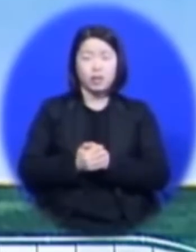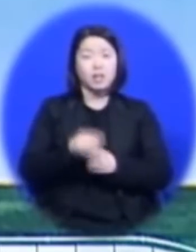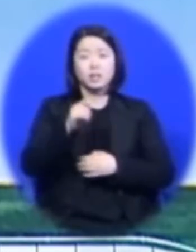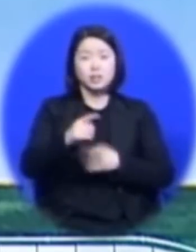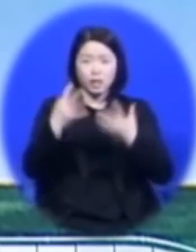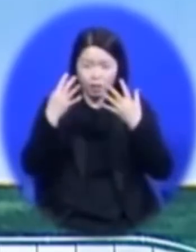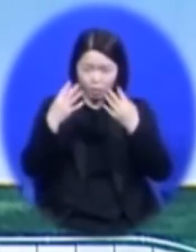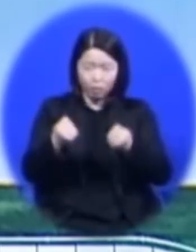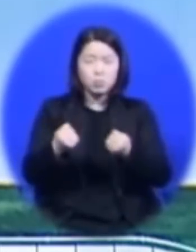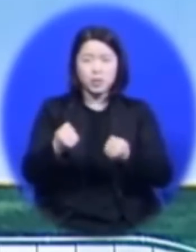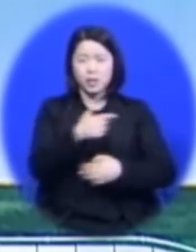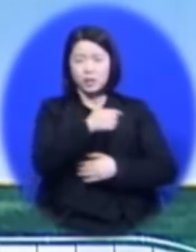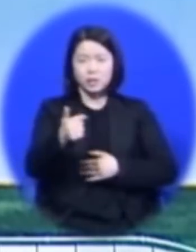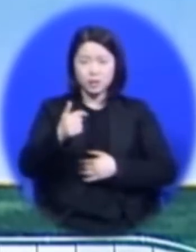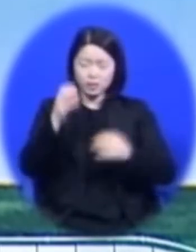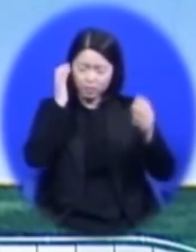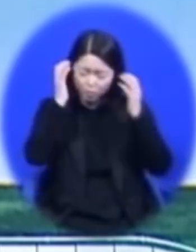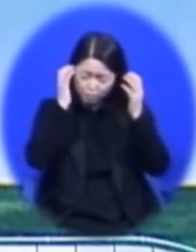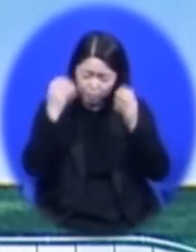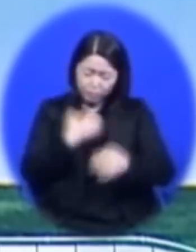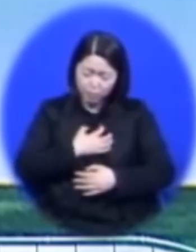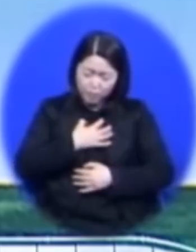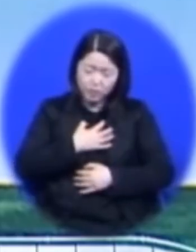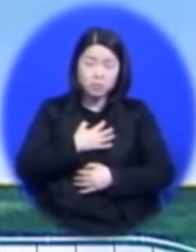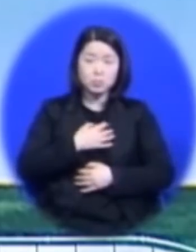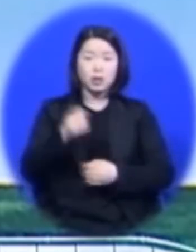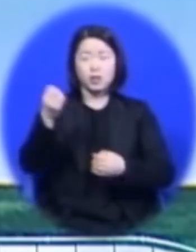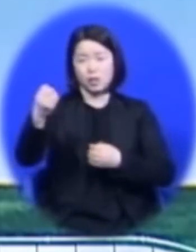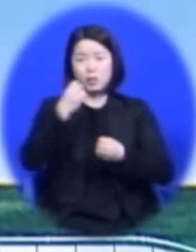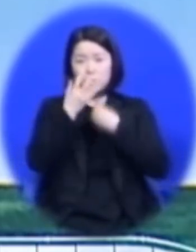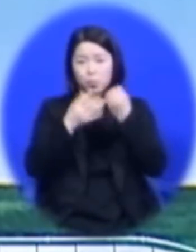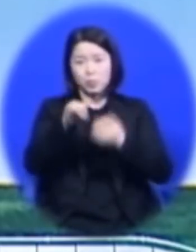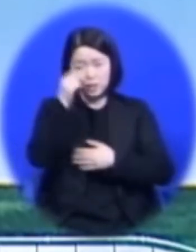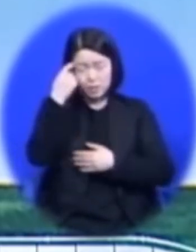그게 얼마나 큰 고통이 었으면 그렇게 하겠어요